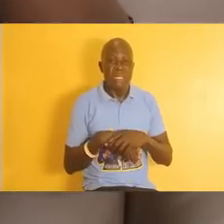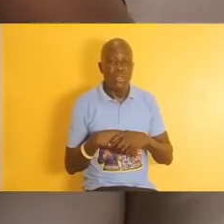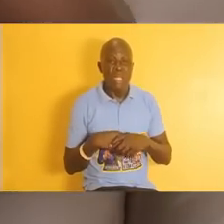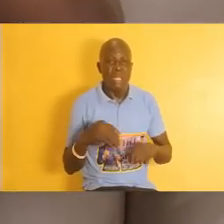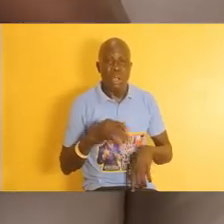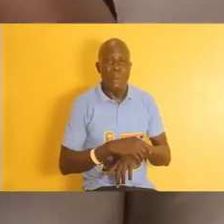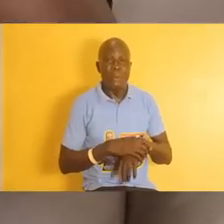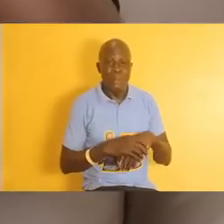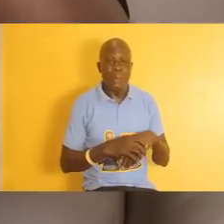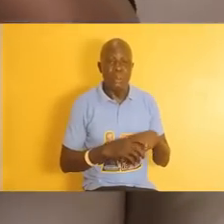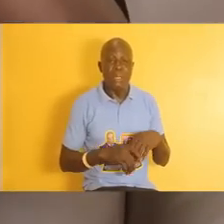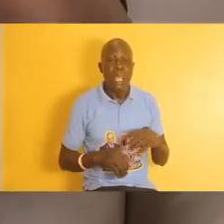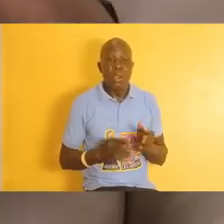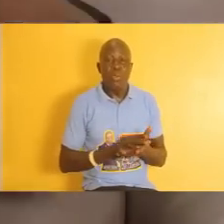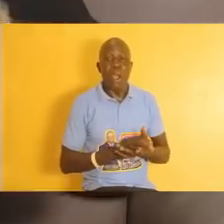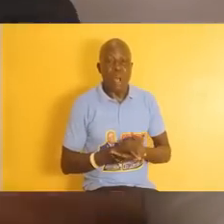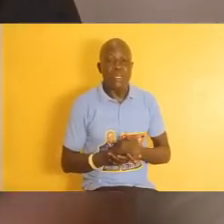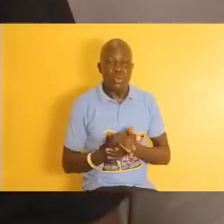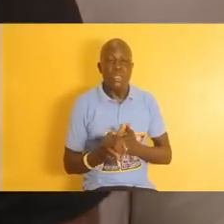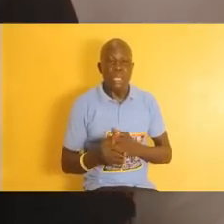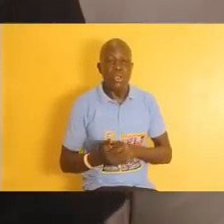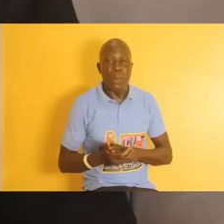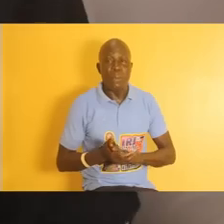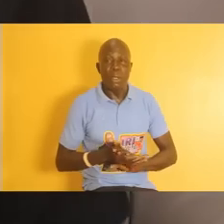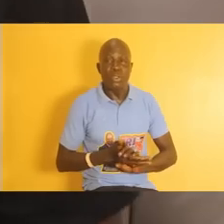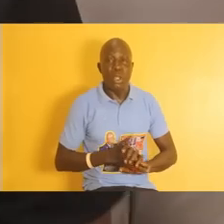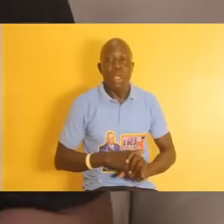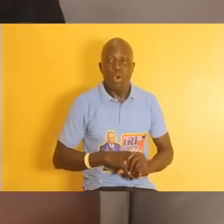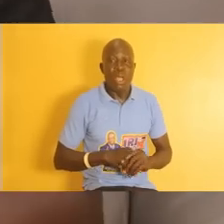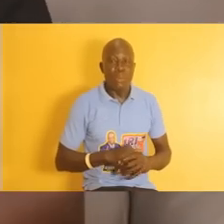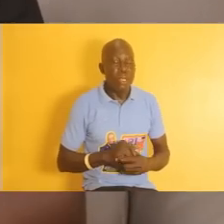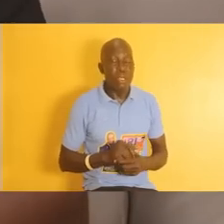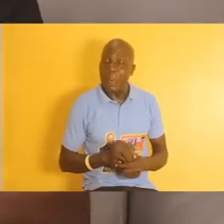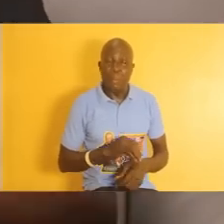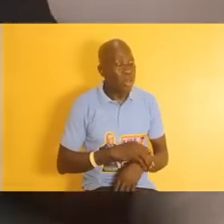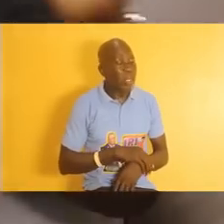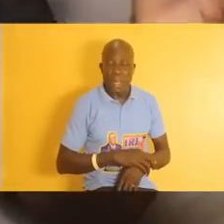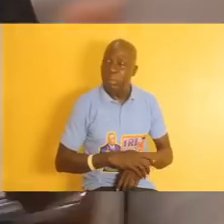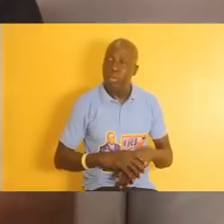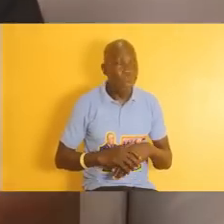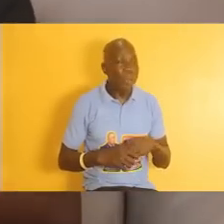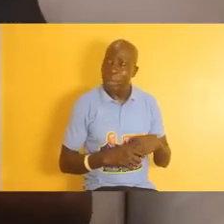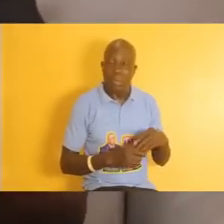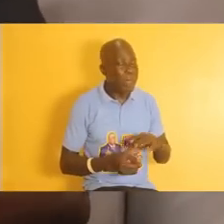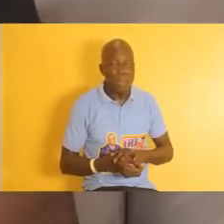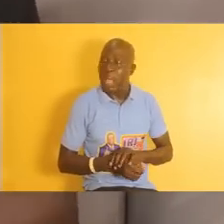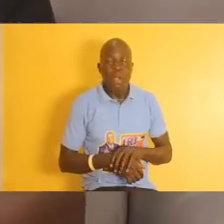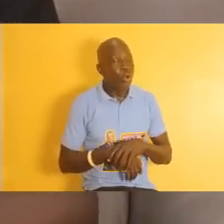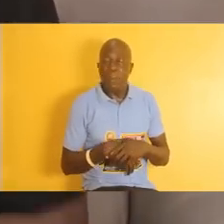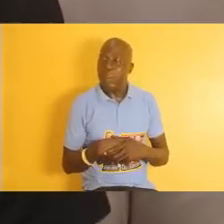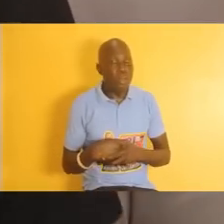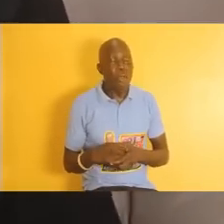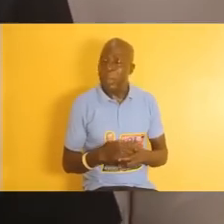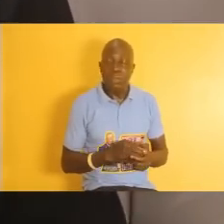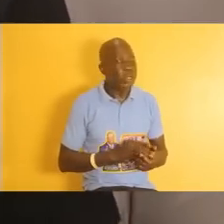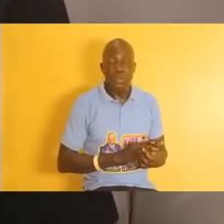God. Oh my God. Oh my God. Oh my God. Oh my God. Oh my God. Oh my God. Oh my God. Oh my God. Oh my God. Oh my God. Oh my God. Oh my God. Oh my God. Oh my God. Oh my God. Oh my God. Oh my God. Oh my God. Oh my God. Oh my God.